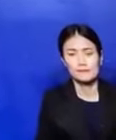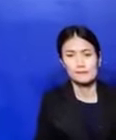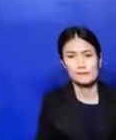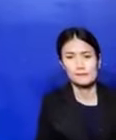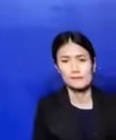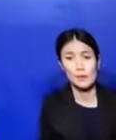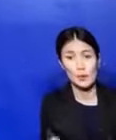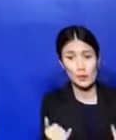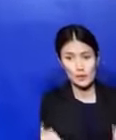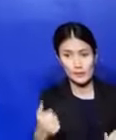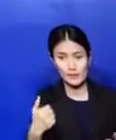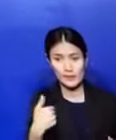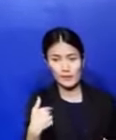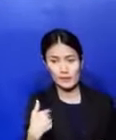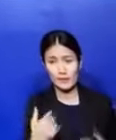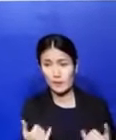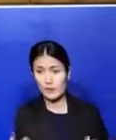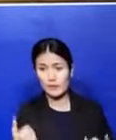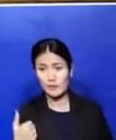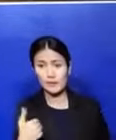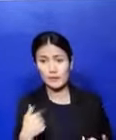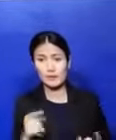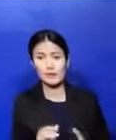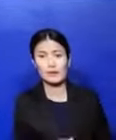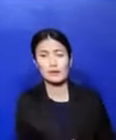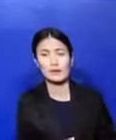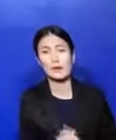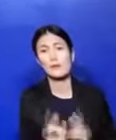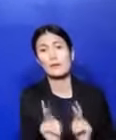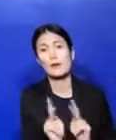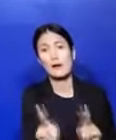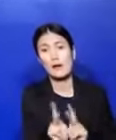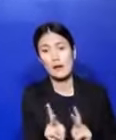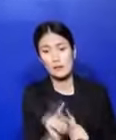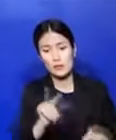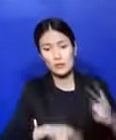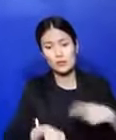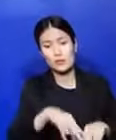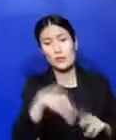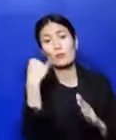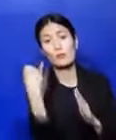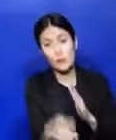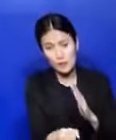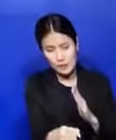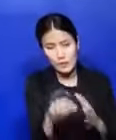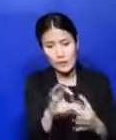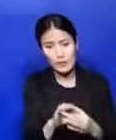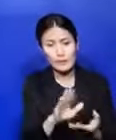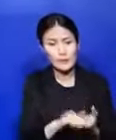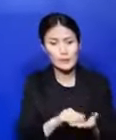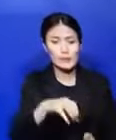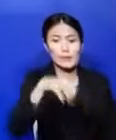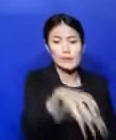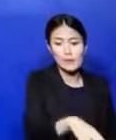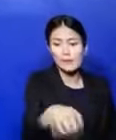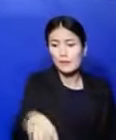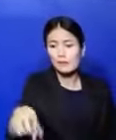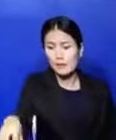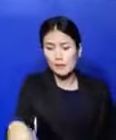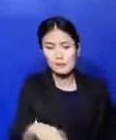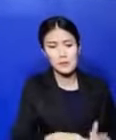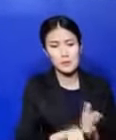วันนี้ได้มีการแต่งตั้งคณะกรรมการตรวจสอบการกระทำความผิดกรณีสถานที่การเล่นการพนันนะที่ทำให้เกิดการแพร่ระบาดนะครับ